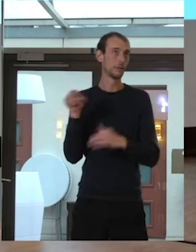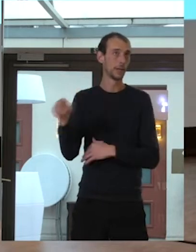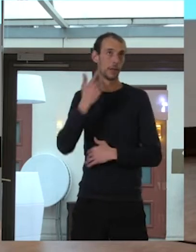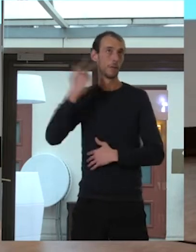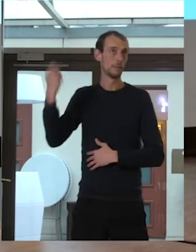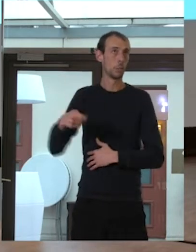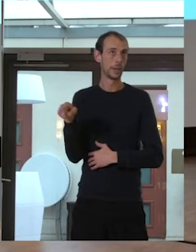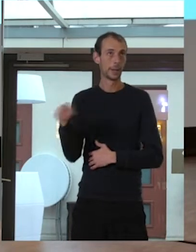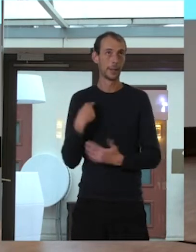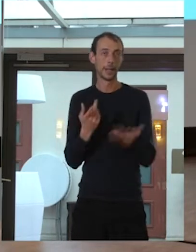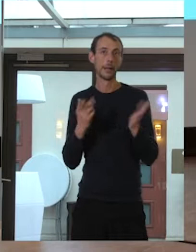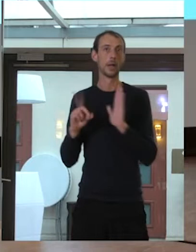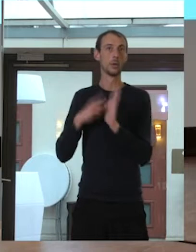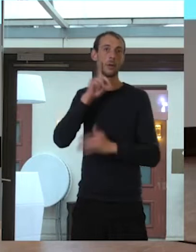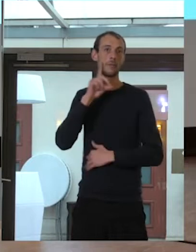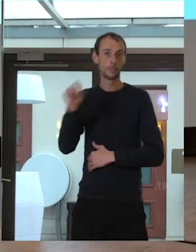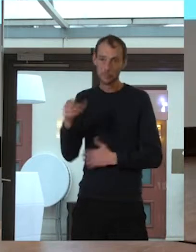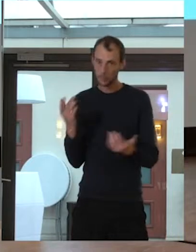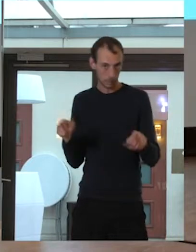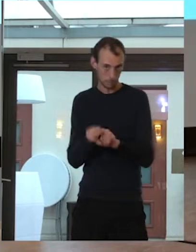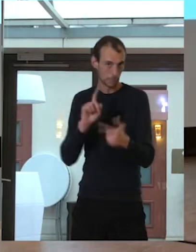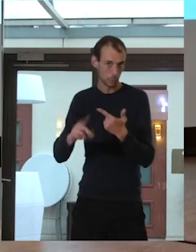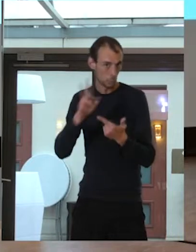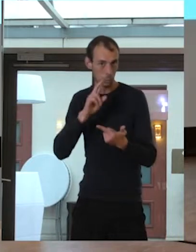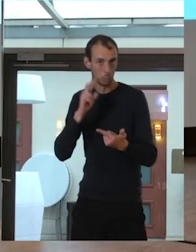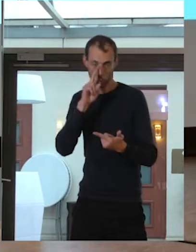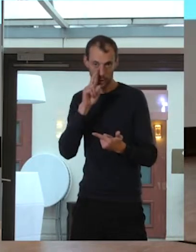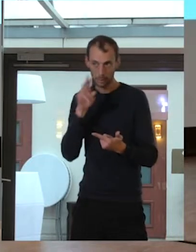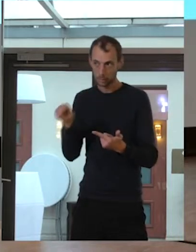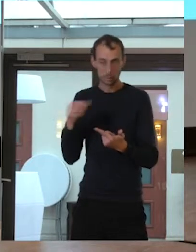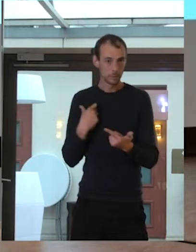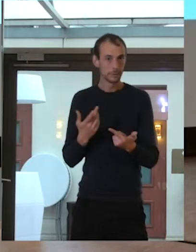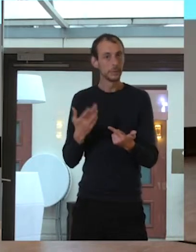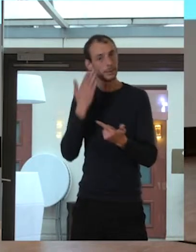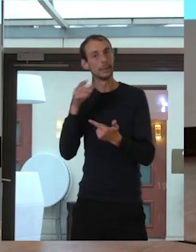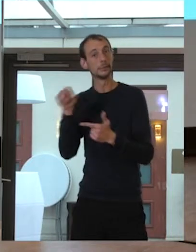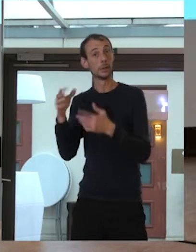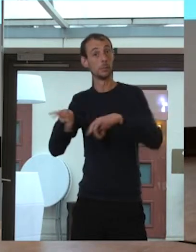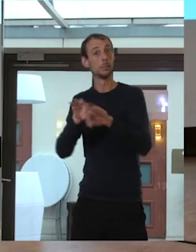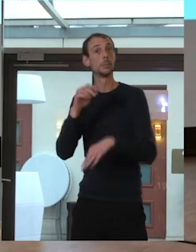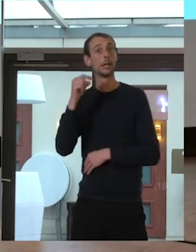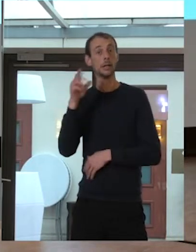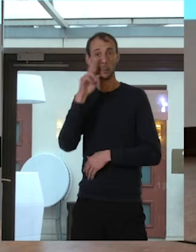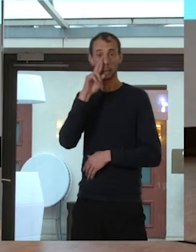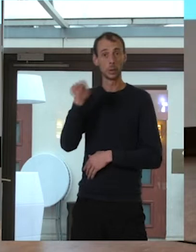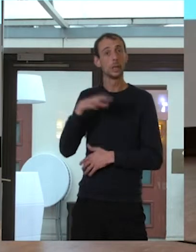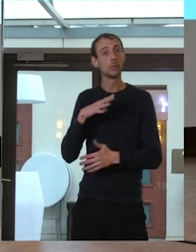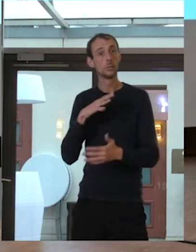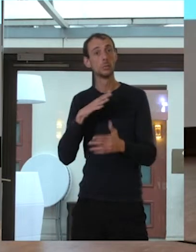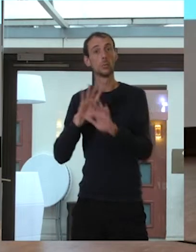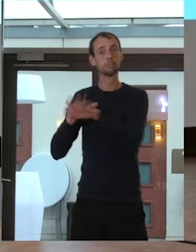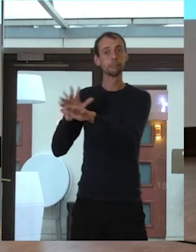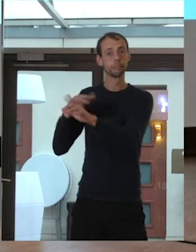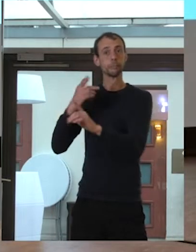en Ukraine, mais aussi, n'oubliez pas, en Russie, où les mouvements féministes manifestent, et dans les conditions que vous connaissez, dans